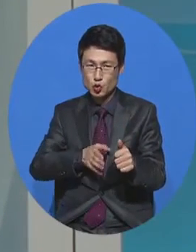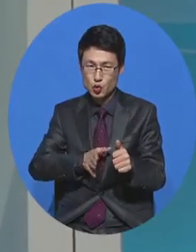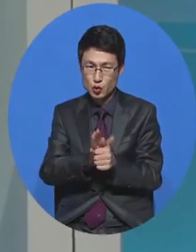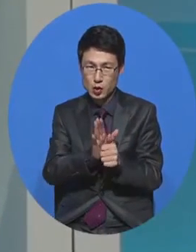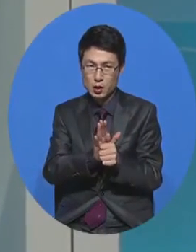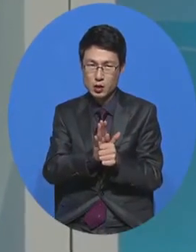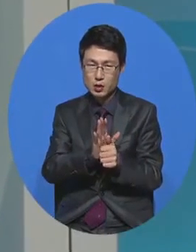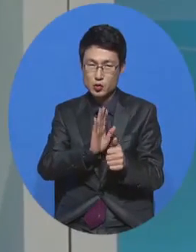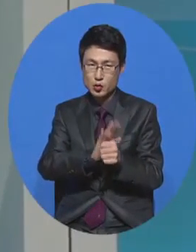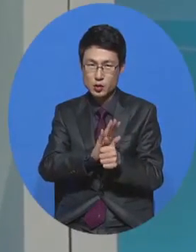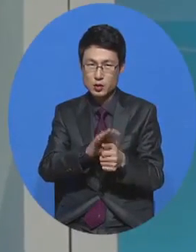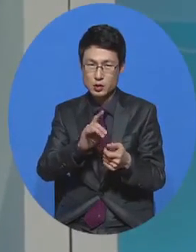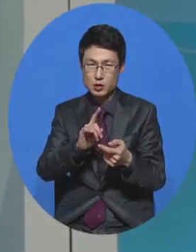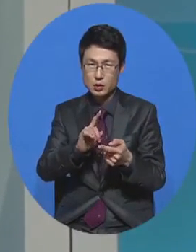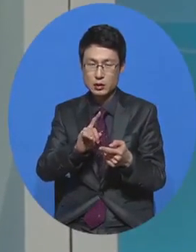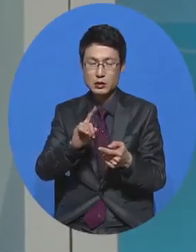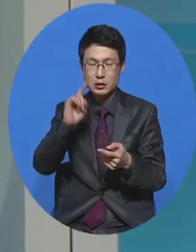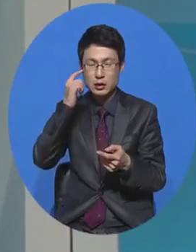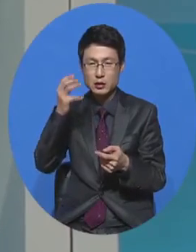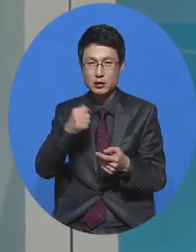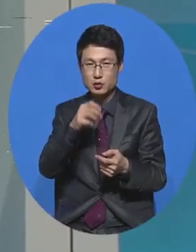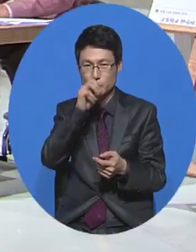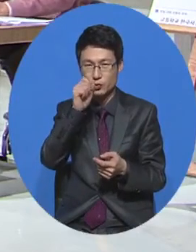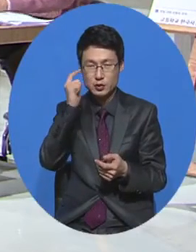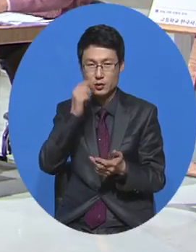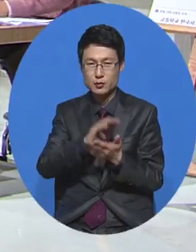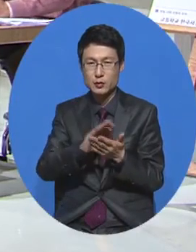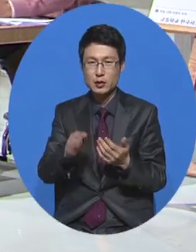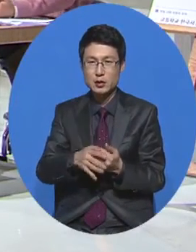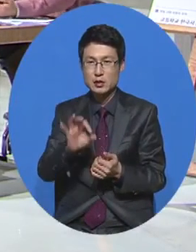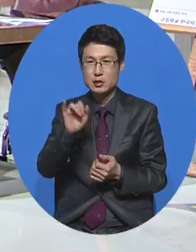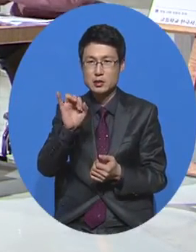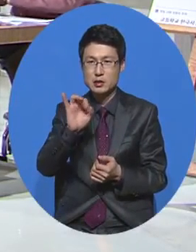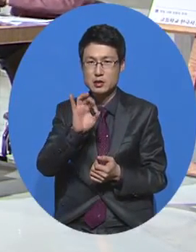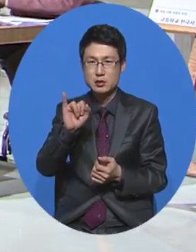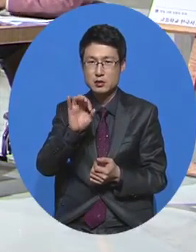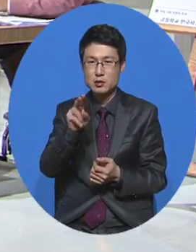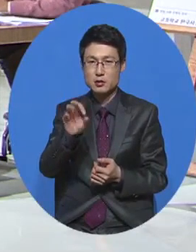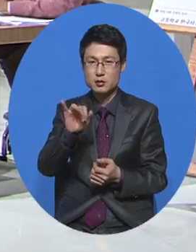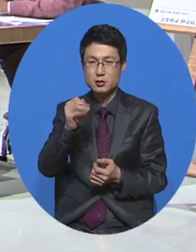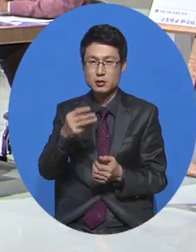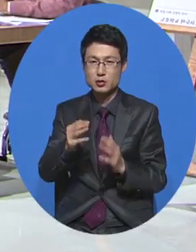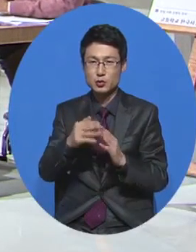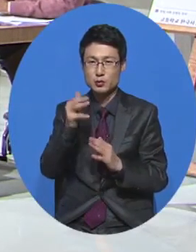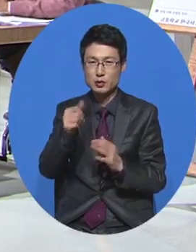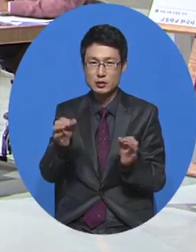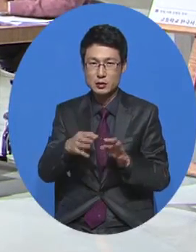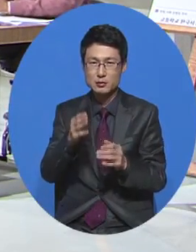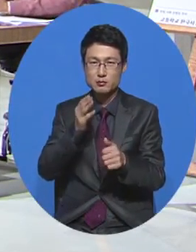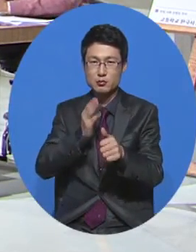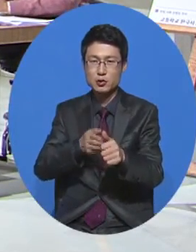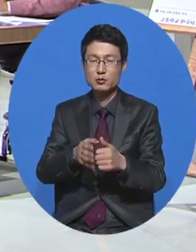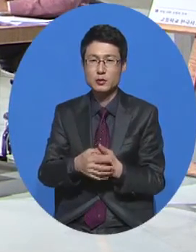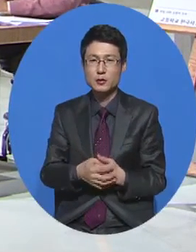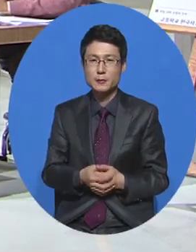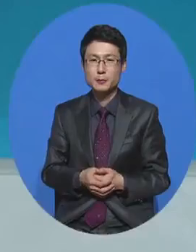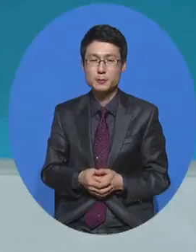고민하는게 남 더 출판 다고 생각했는데 4 위험해서 사장님도 짧게 한마디 부탁드립니다 4